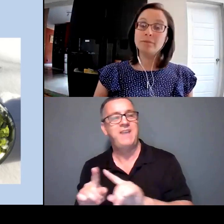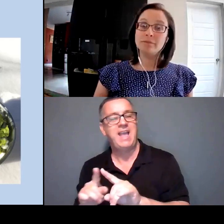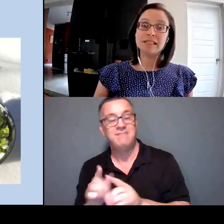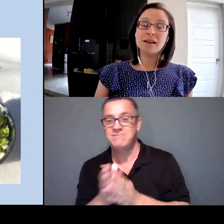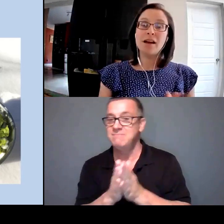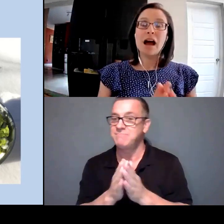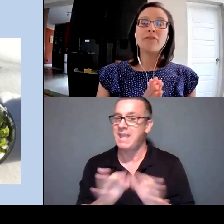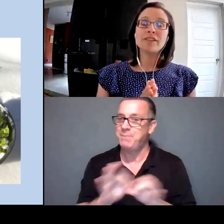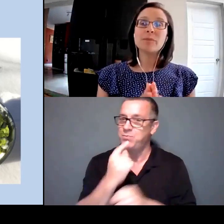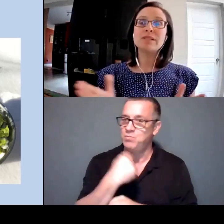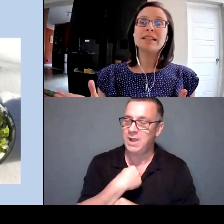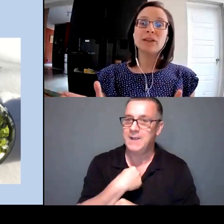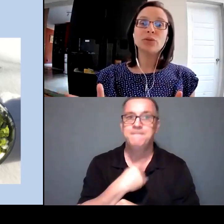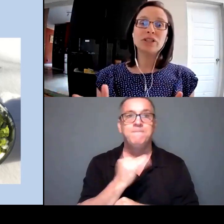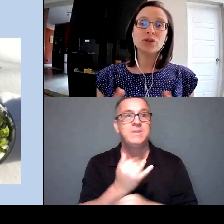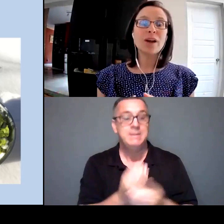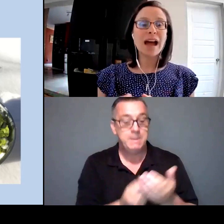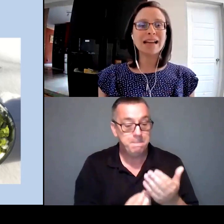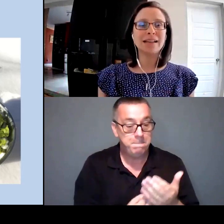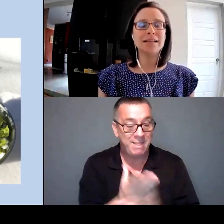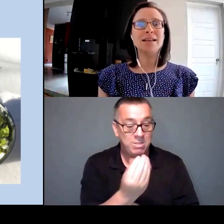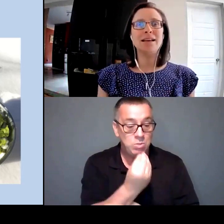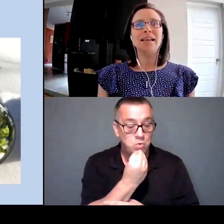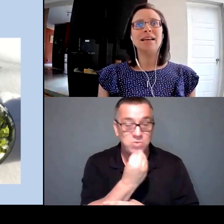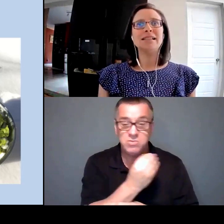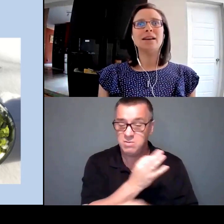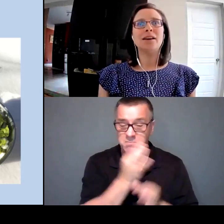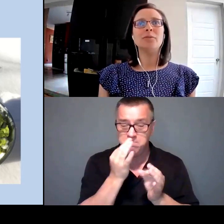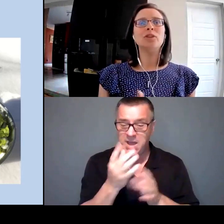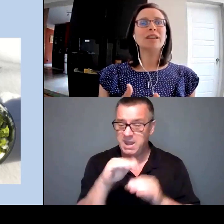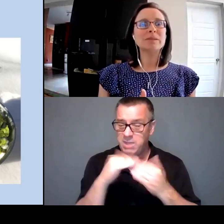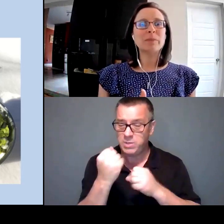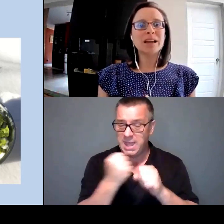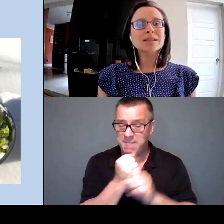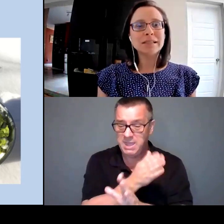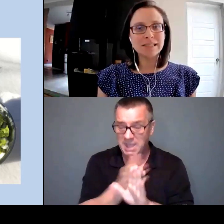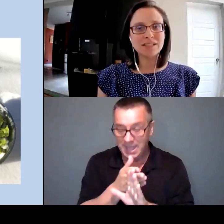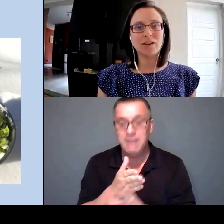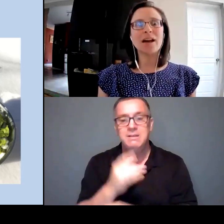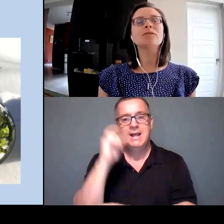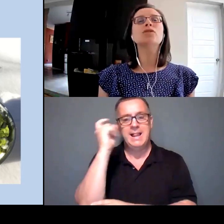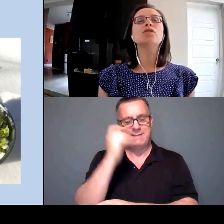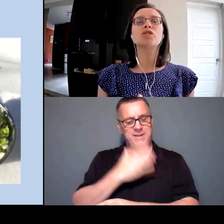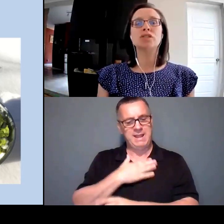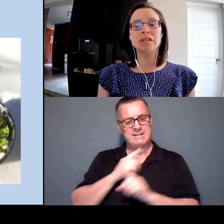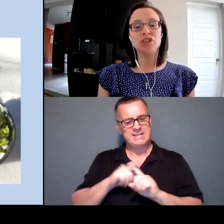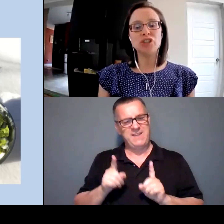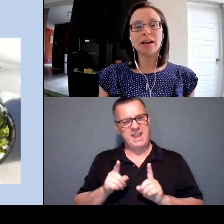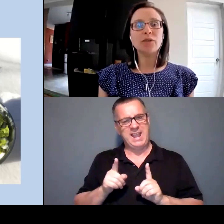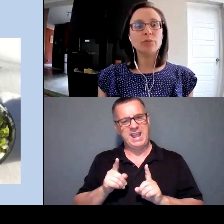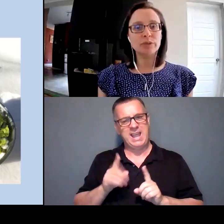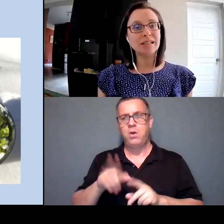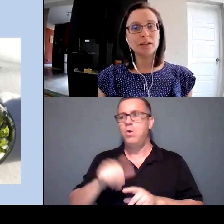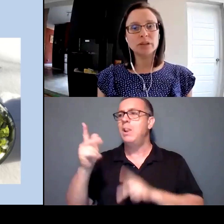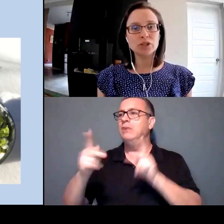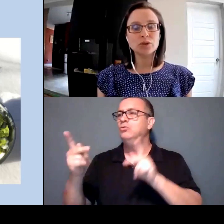Puis, c'est ça, en faisant pousser de la nourriture à l'année, notre expérience est différente des gens qui